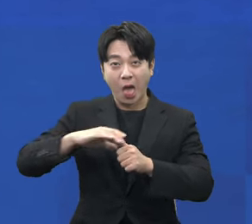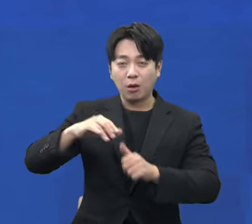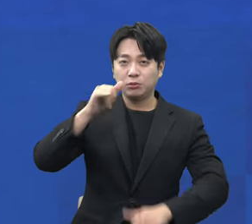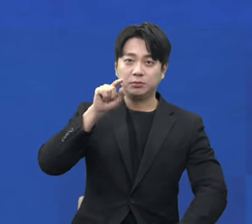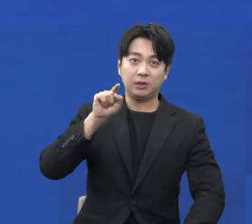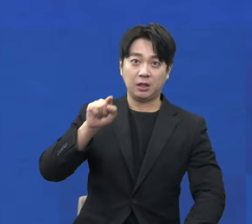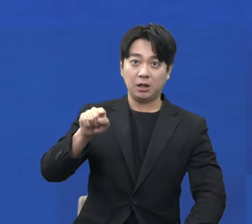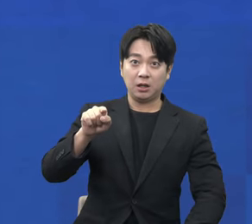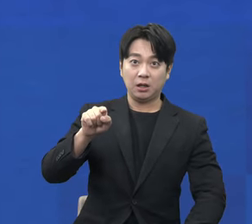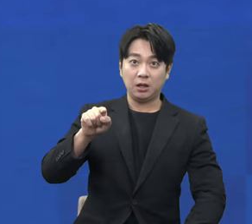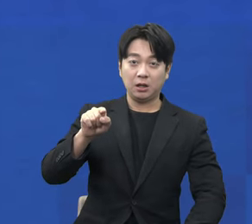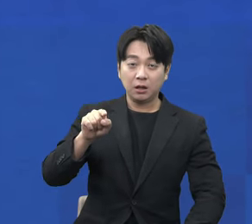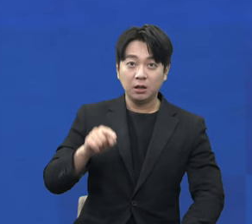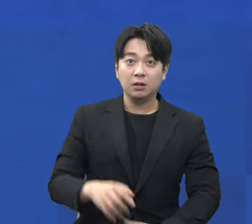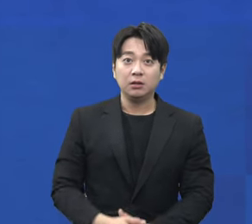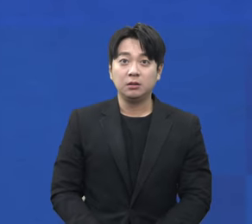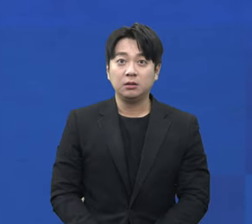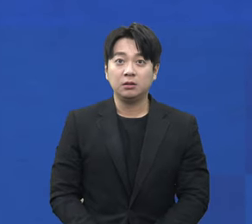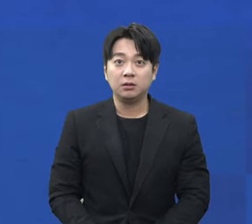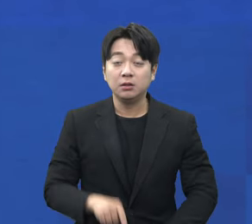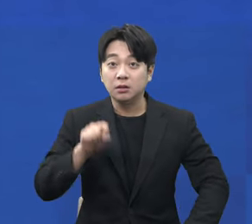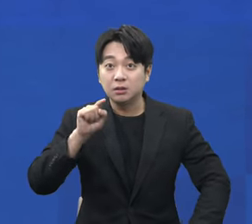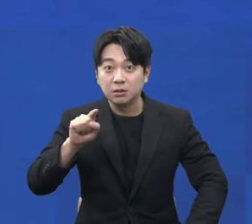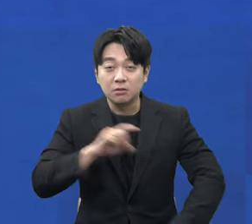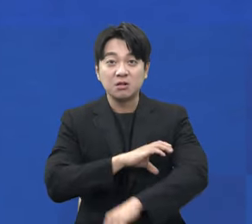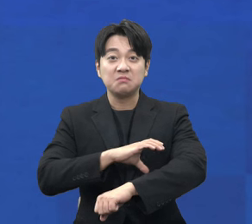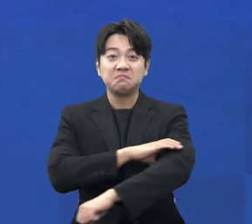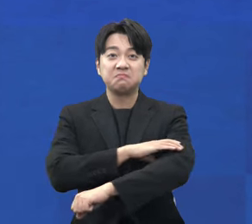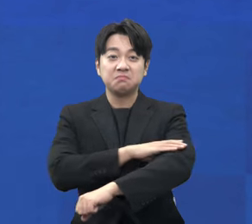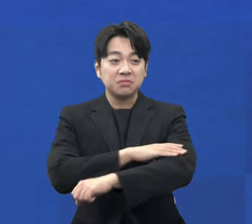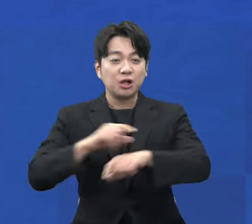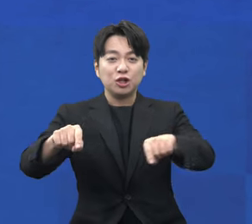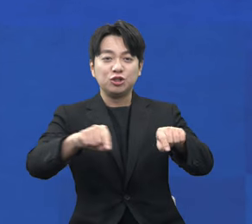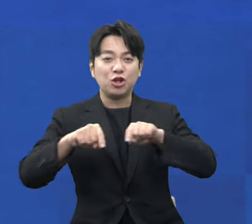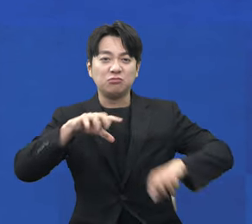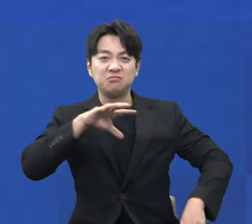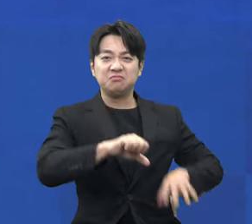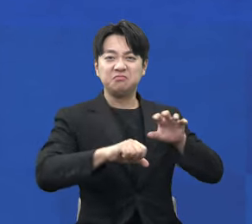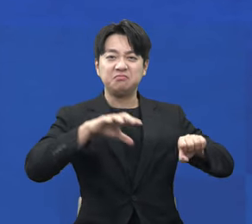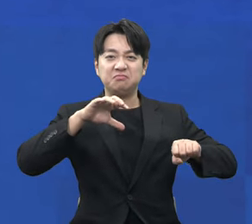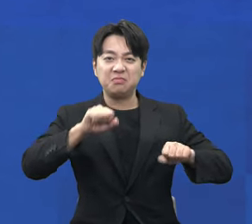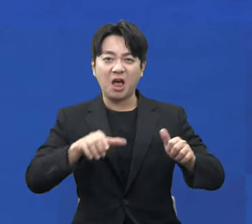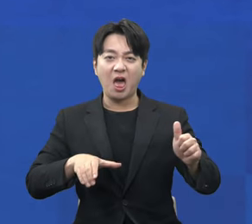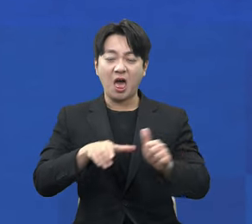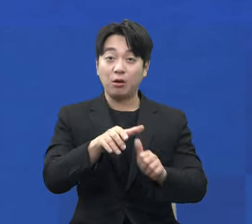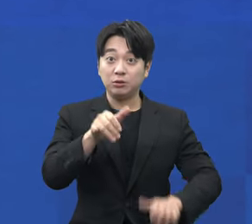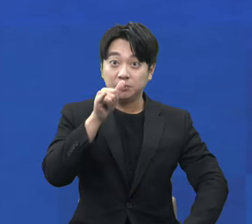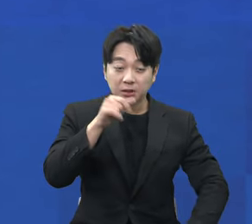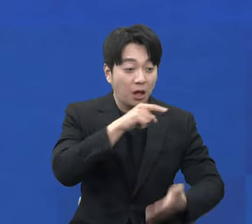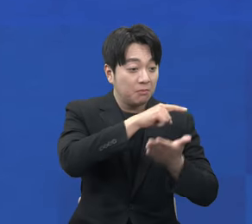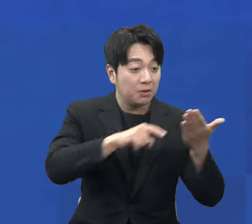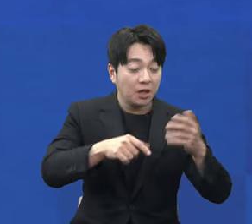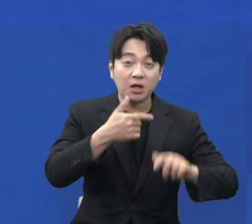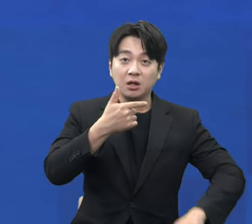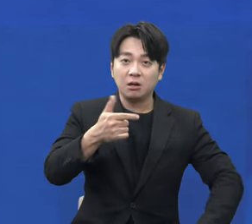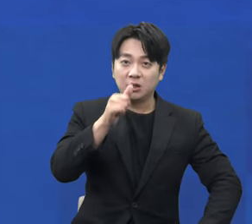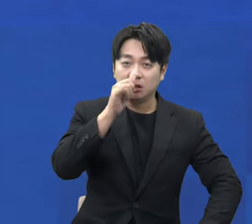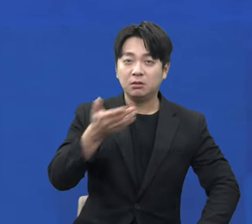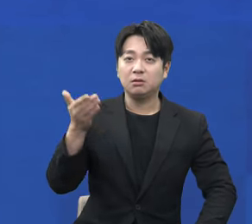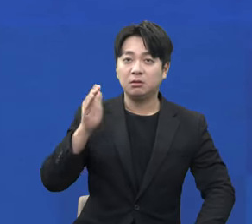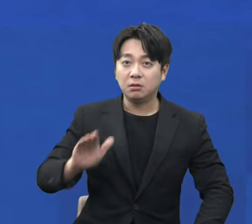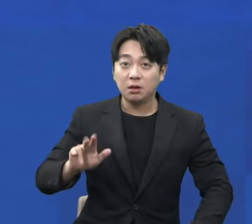선출되지 않은 권력이 뒤에 서서 우리나라를 쥐락펴락하고 있습니다. 수많은 희생자가 생겼는데도